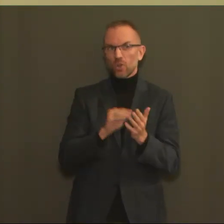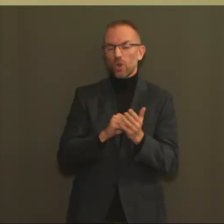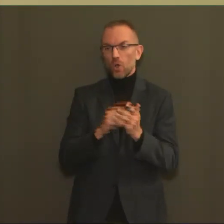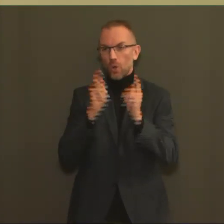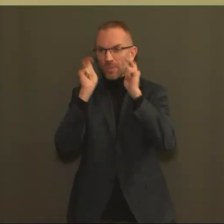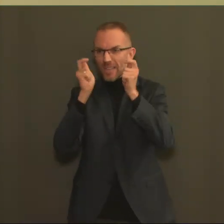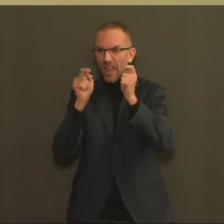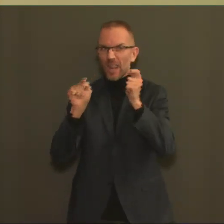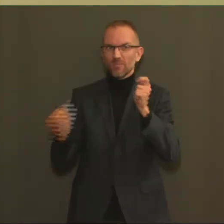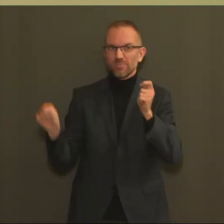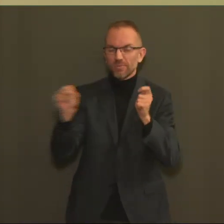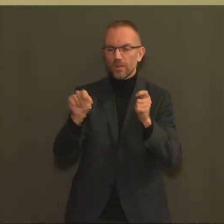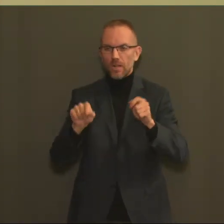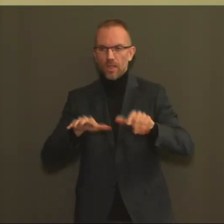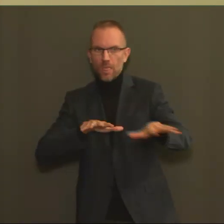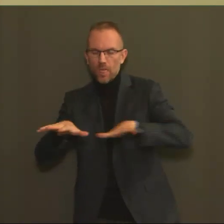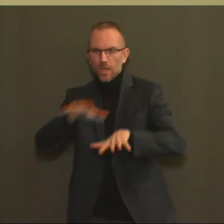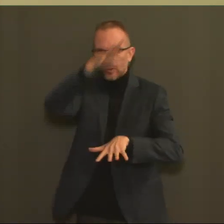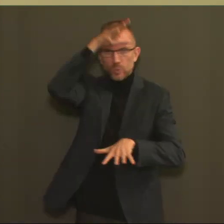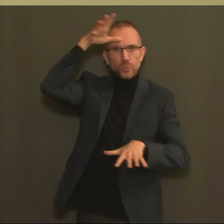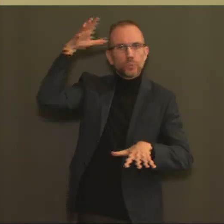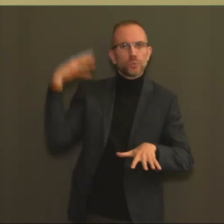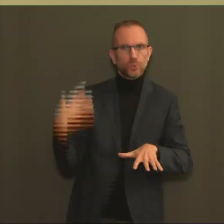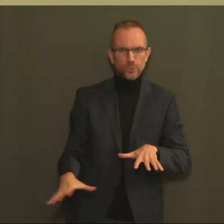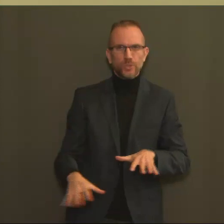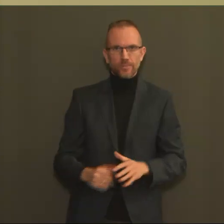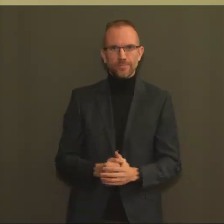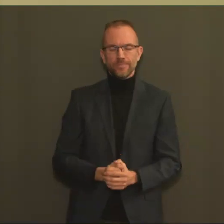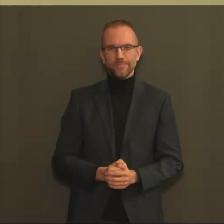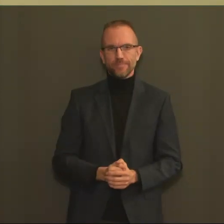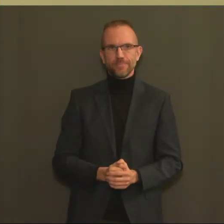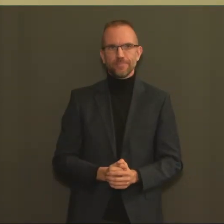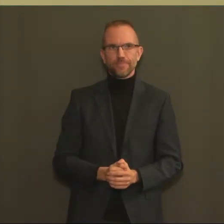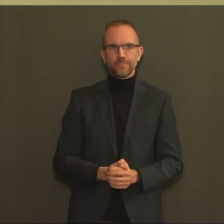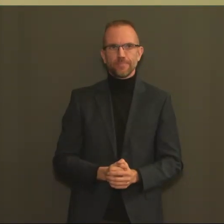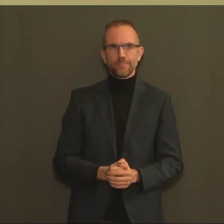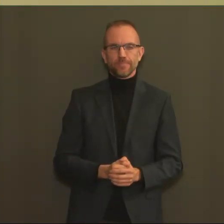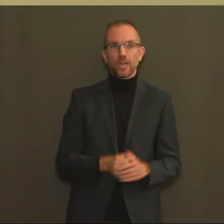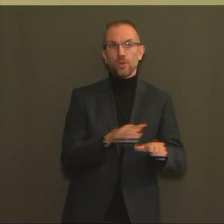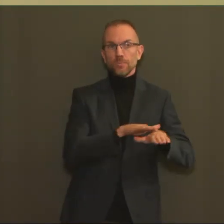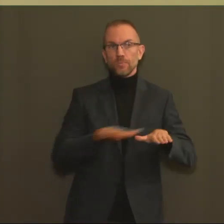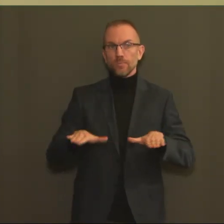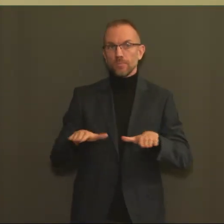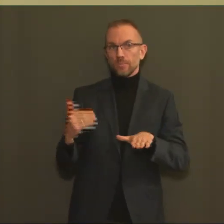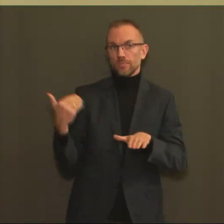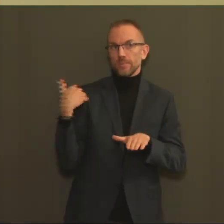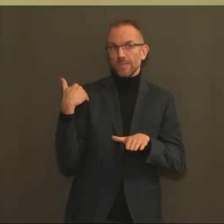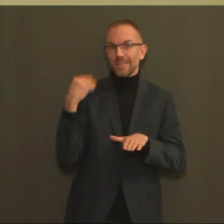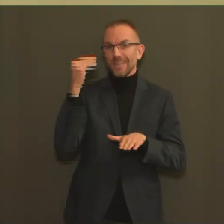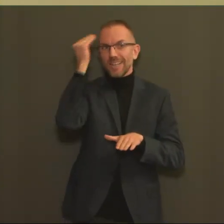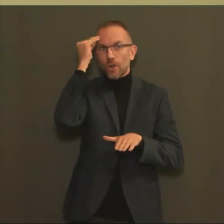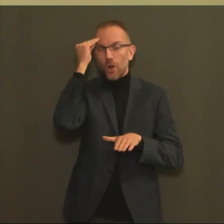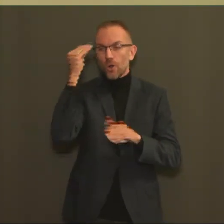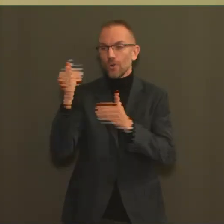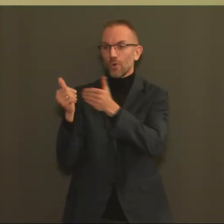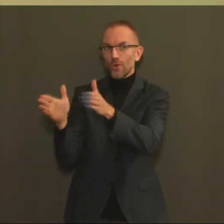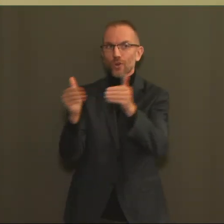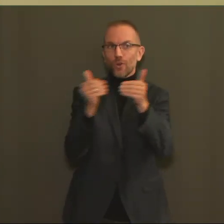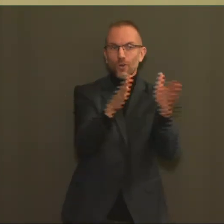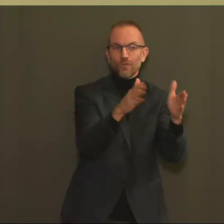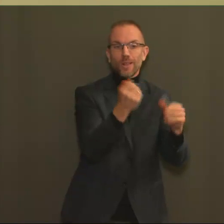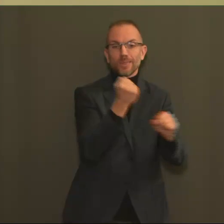bij je dan heb je confetti ik heb ik klaar logisch kolen waarop visie travail let me be the theater niveau goede maté